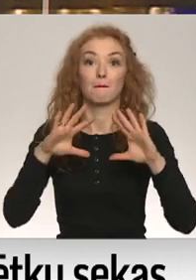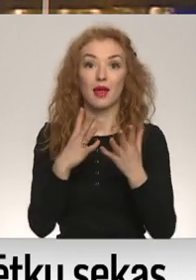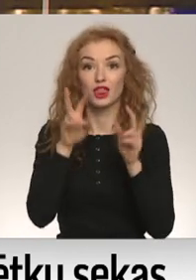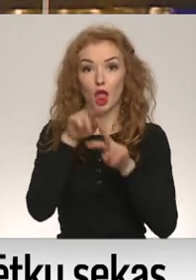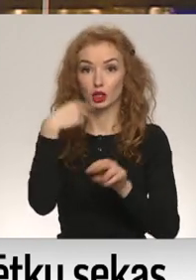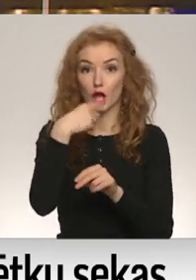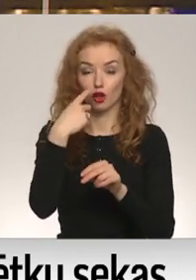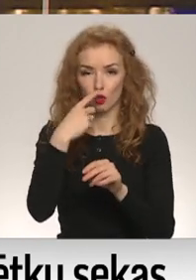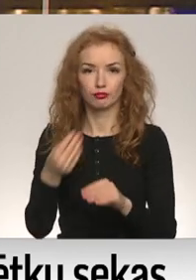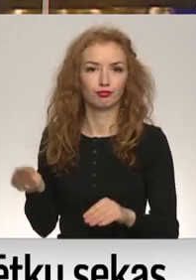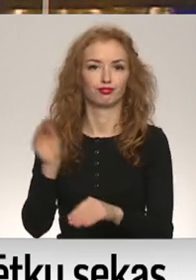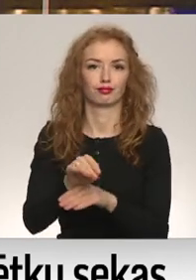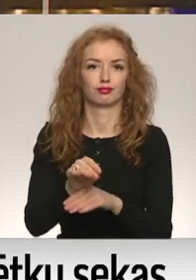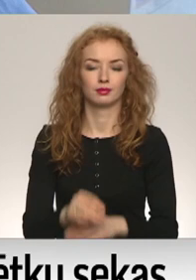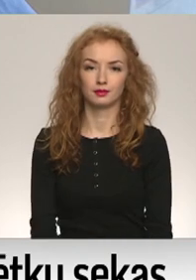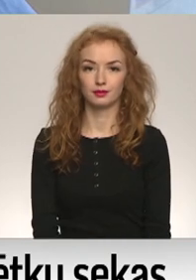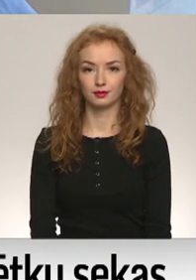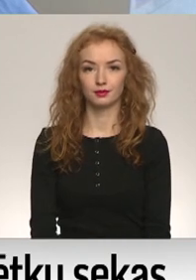paplašināt. Turpina Vitāna Strate.